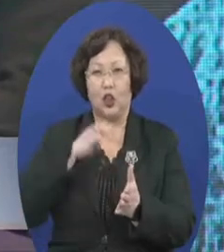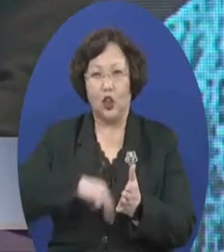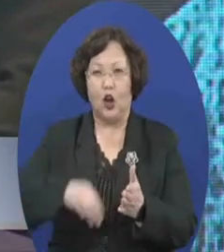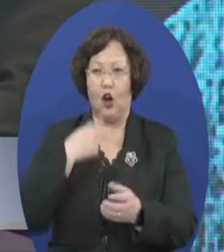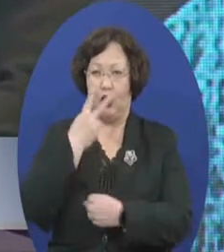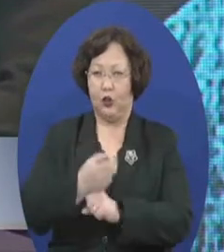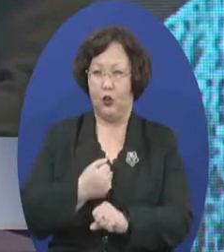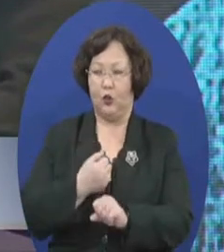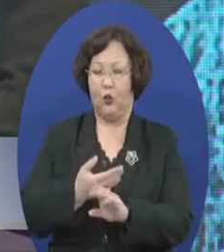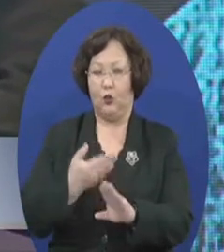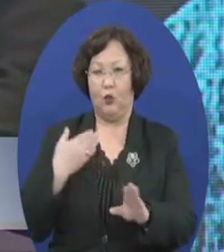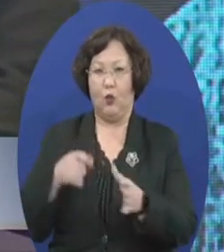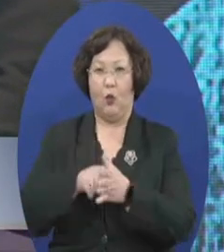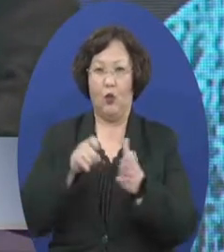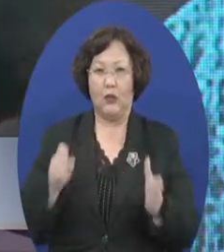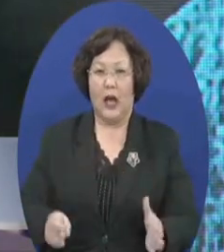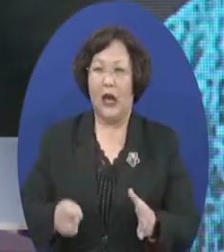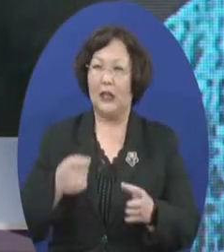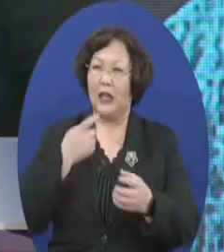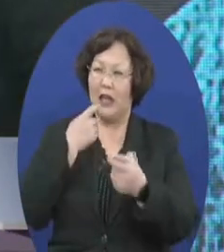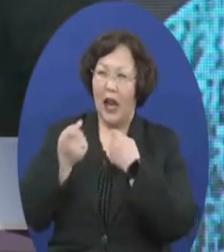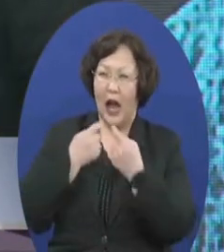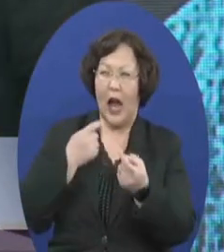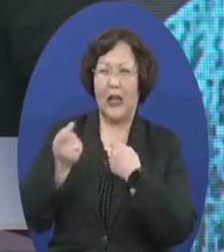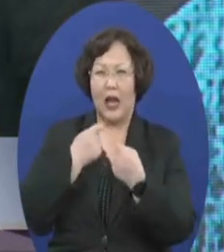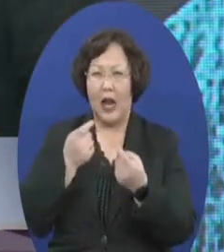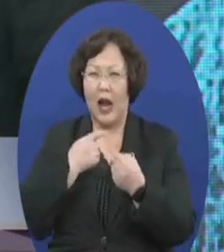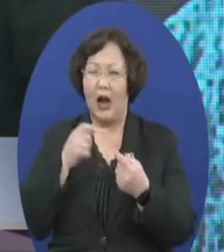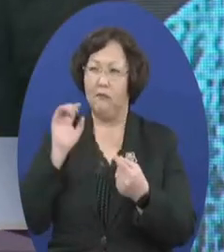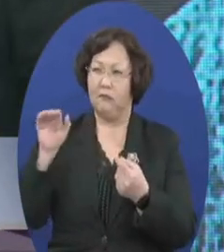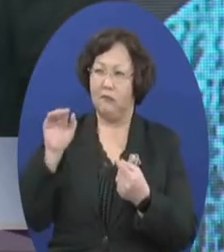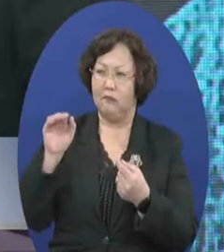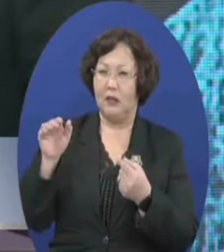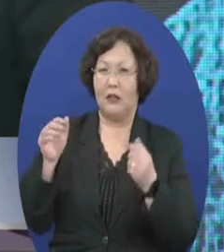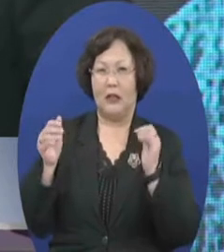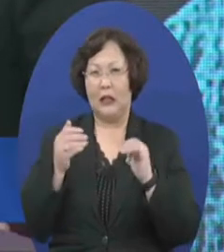хилэлцээр нэн амаргүй нөхцөлд үргэлжиллээ.